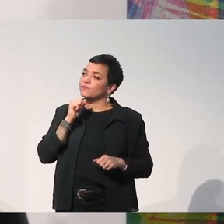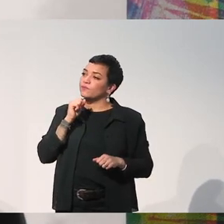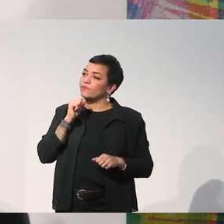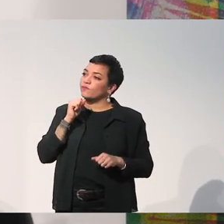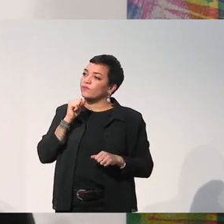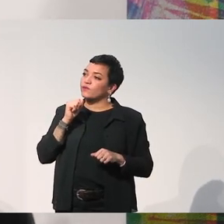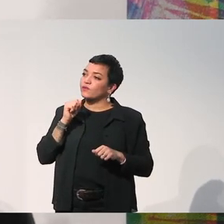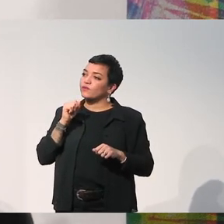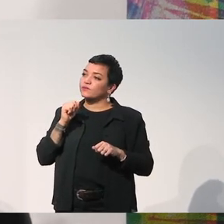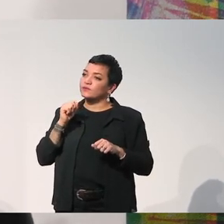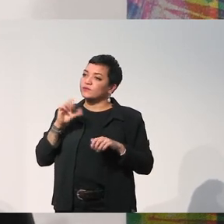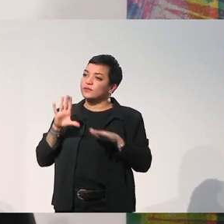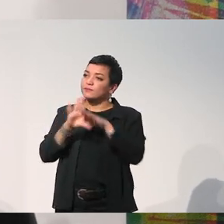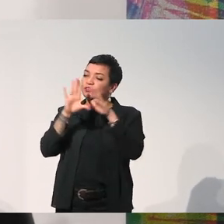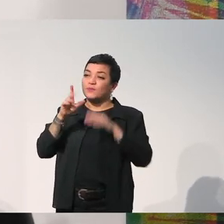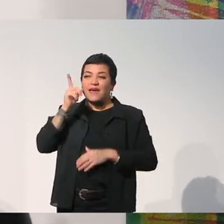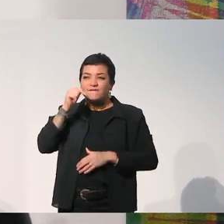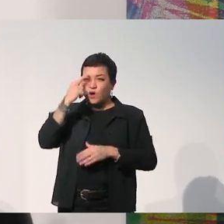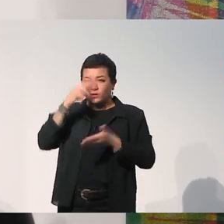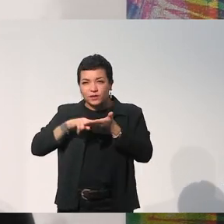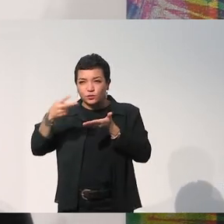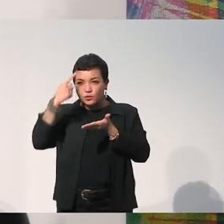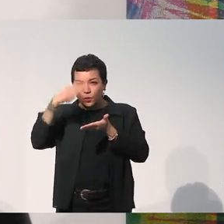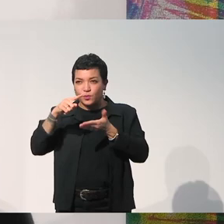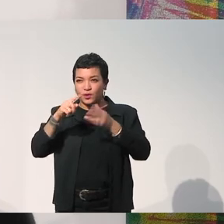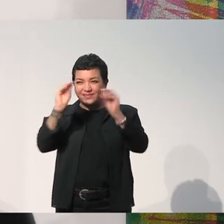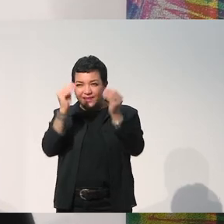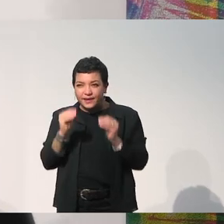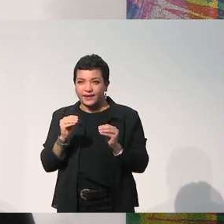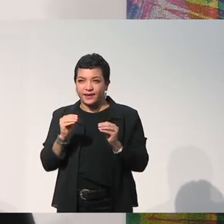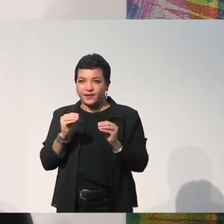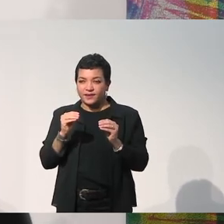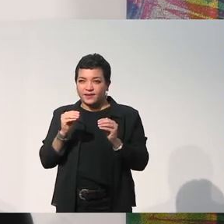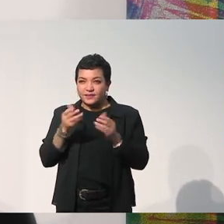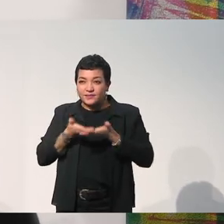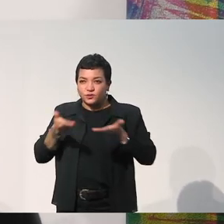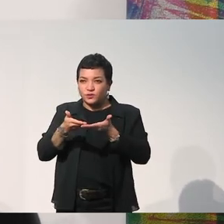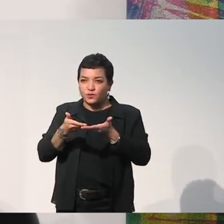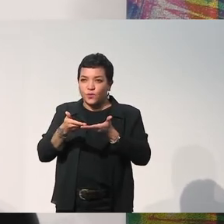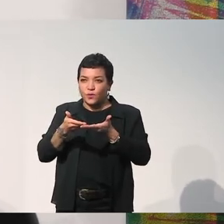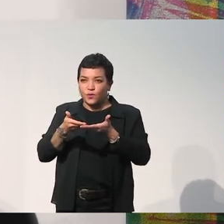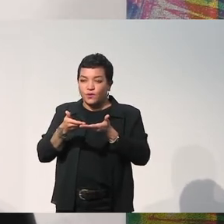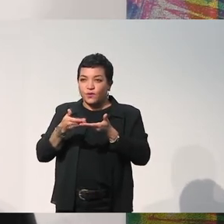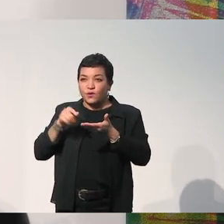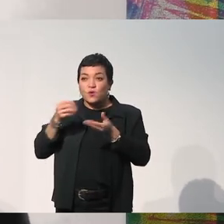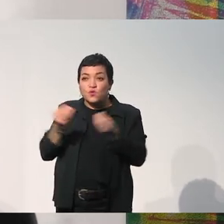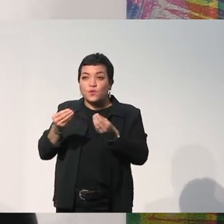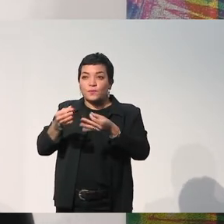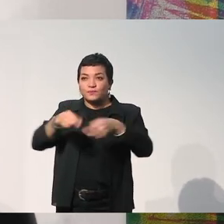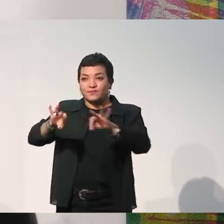de l'effort de traduction que je devais moi-même faire pour écrire une expérience qui s'est déroulée en arabe et de l'écrire en français, en fait.